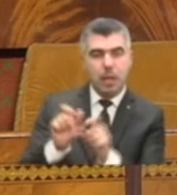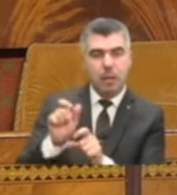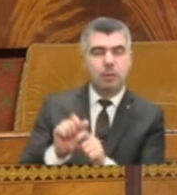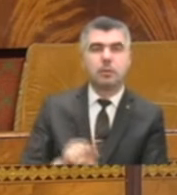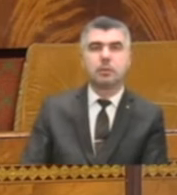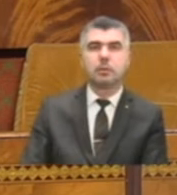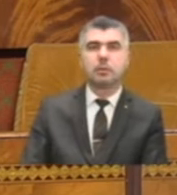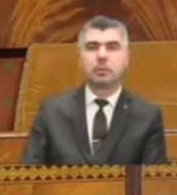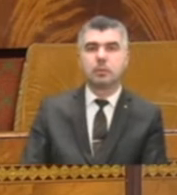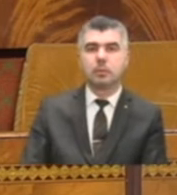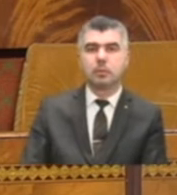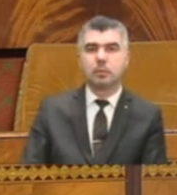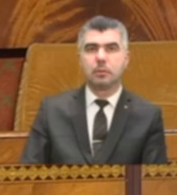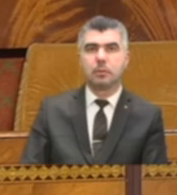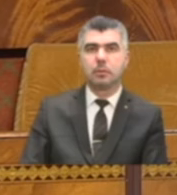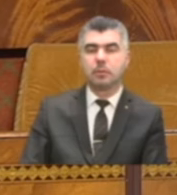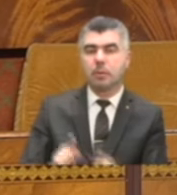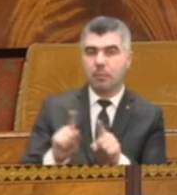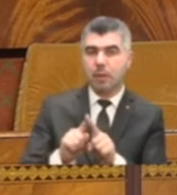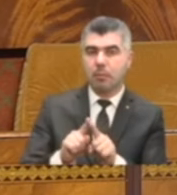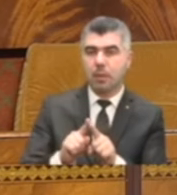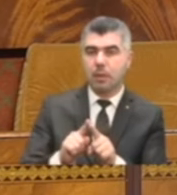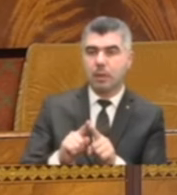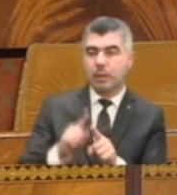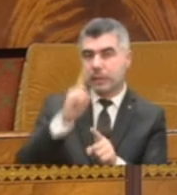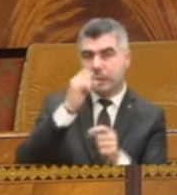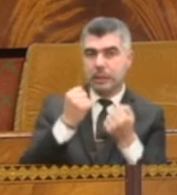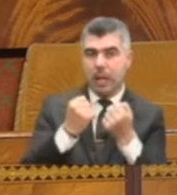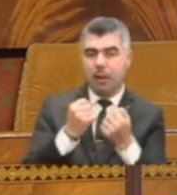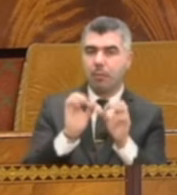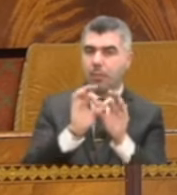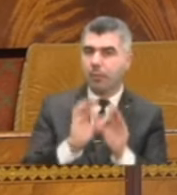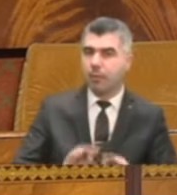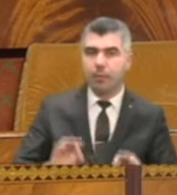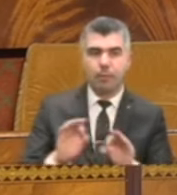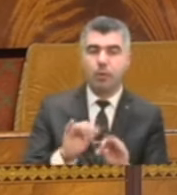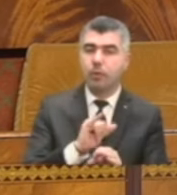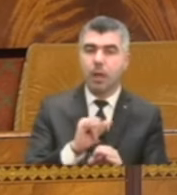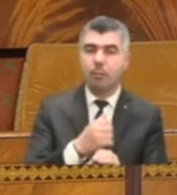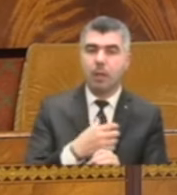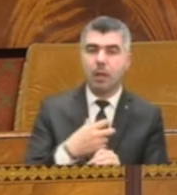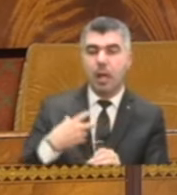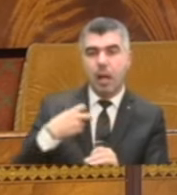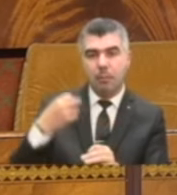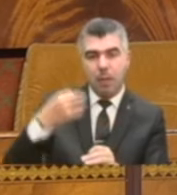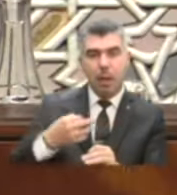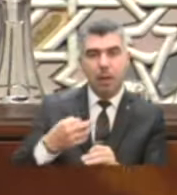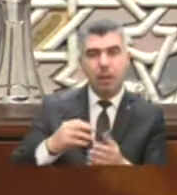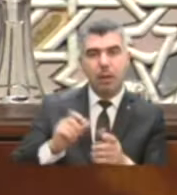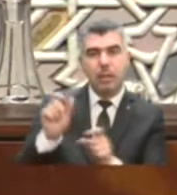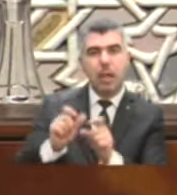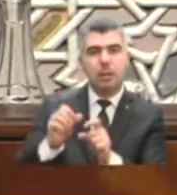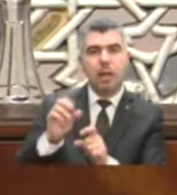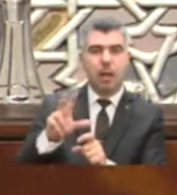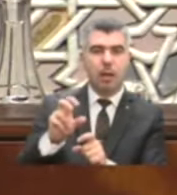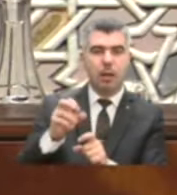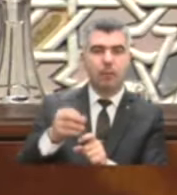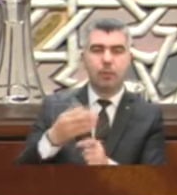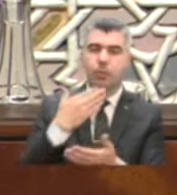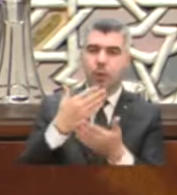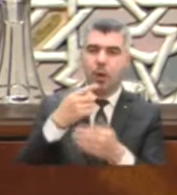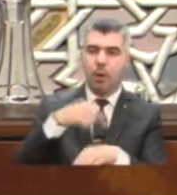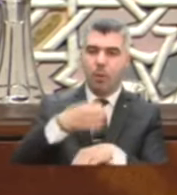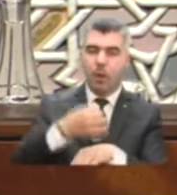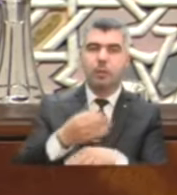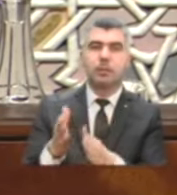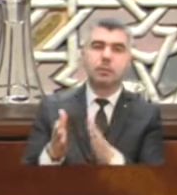شيء تسيزينا، ولكن غنربحوا بها كثير. شكرا. وهاد الناس غادي يعرفوا. شكرا. شكرا السيد نائب